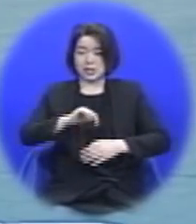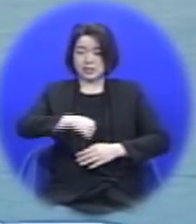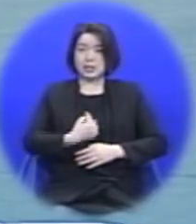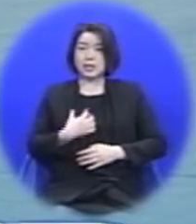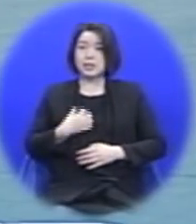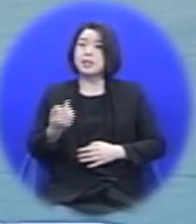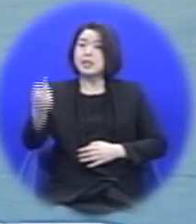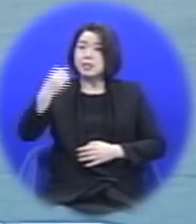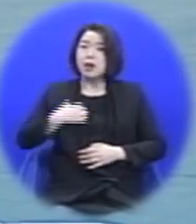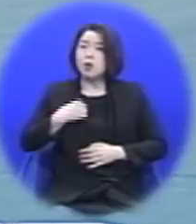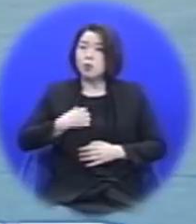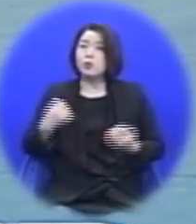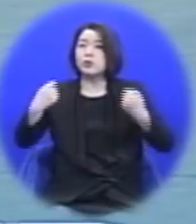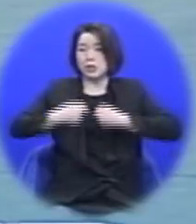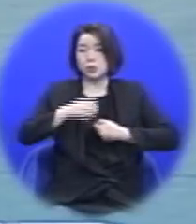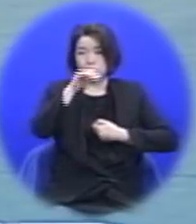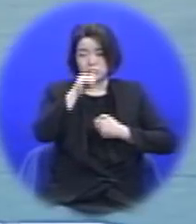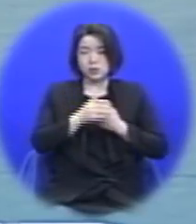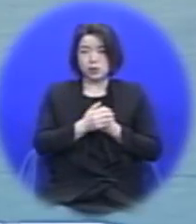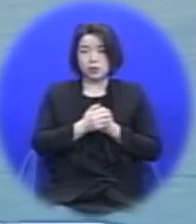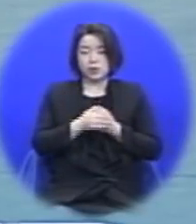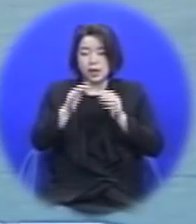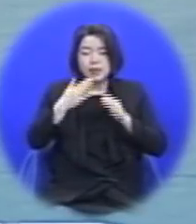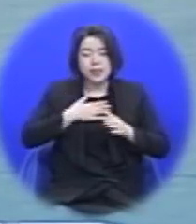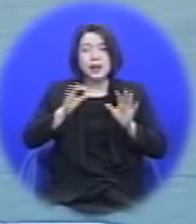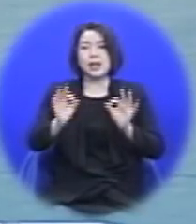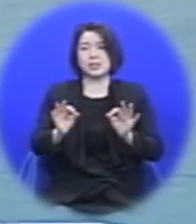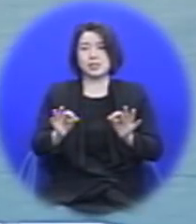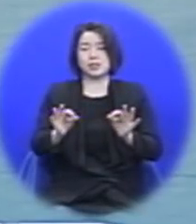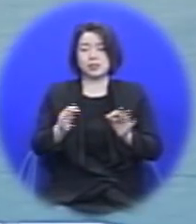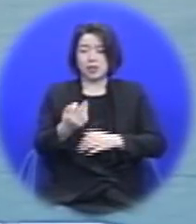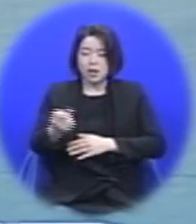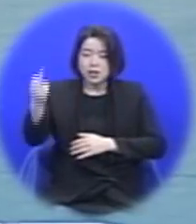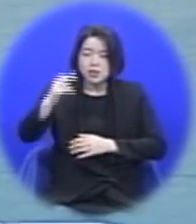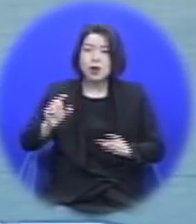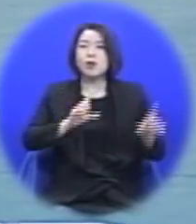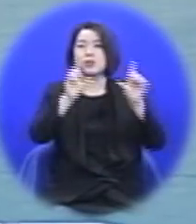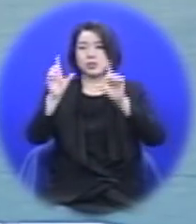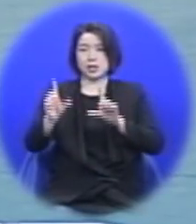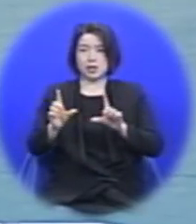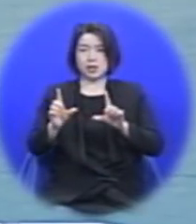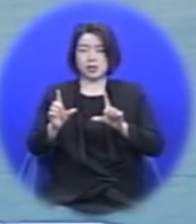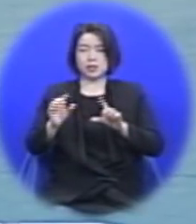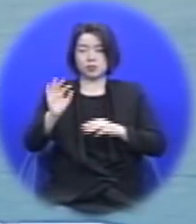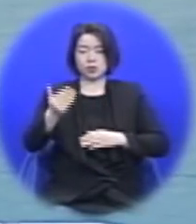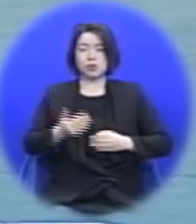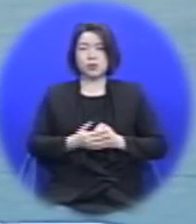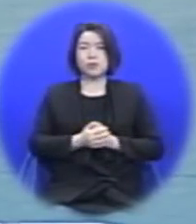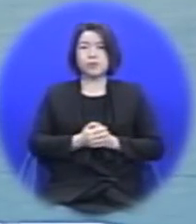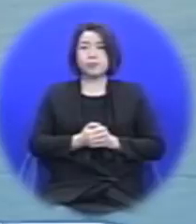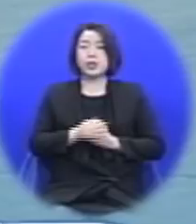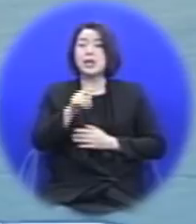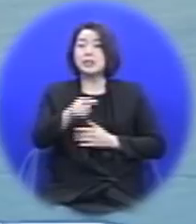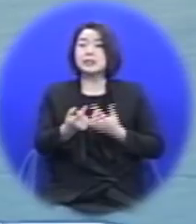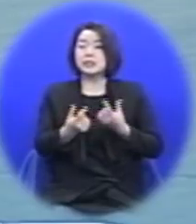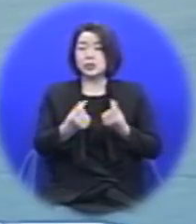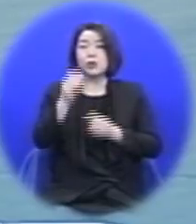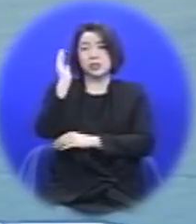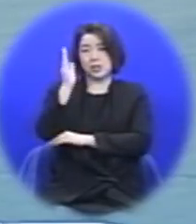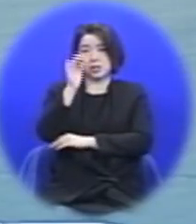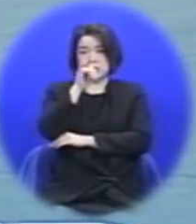있어요. 내가 이제는 형의 삶을 살아야 하겠다. 그랬다는